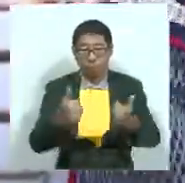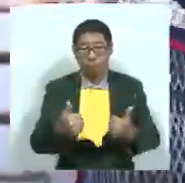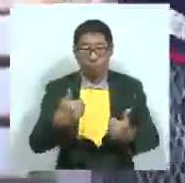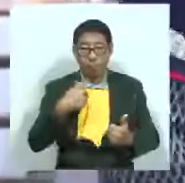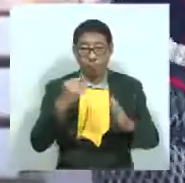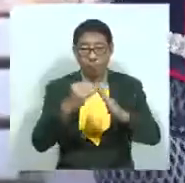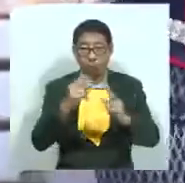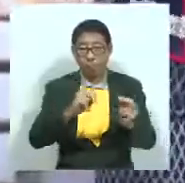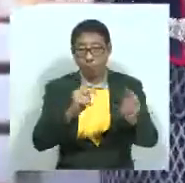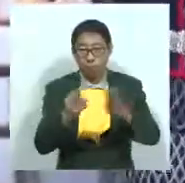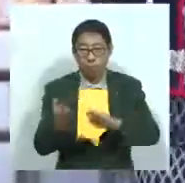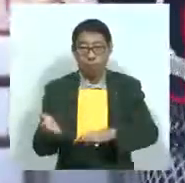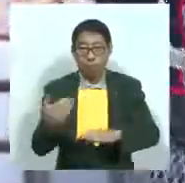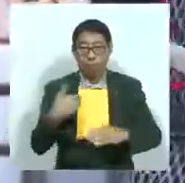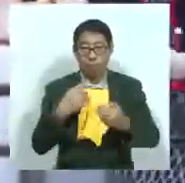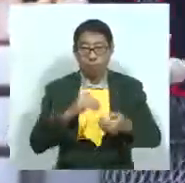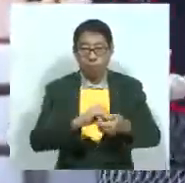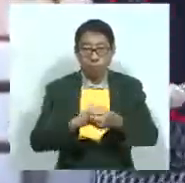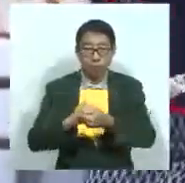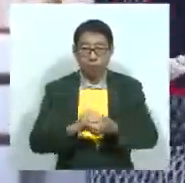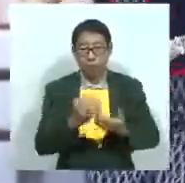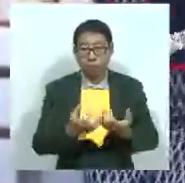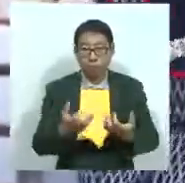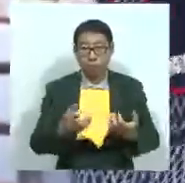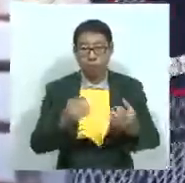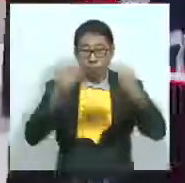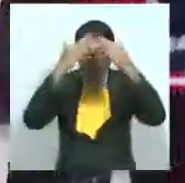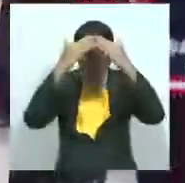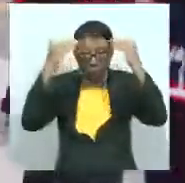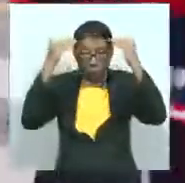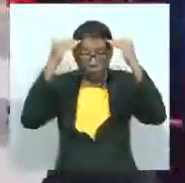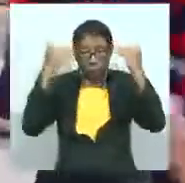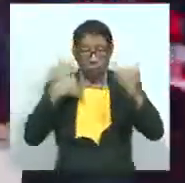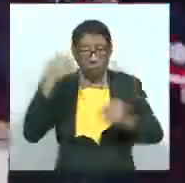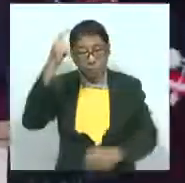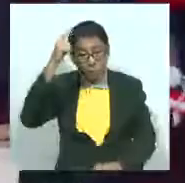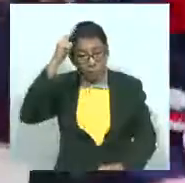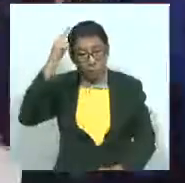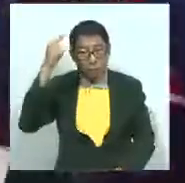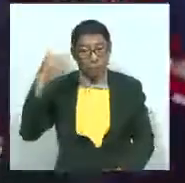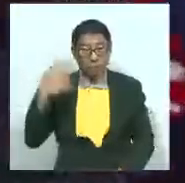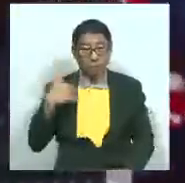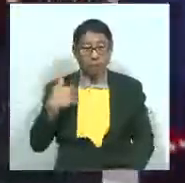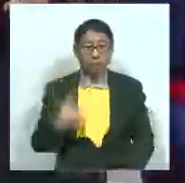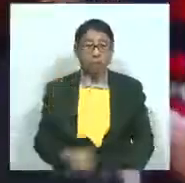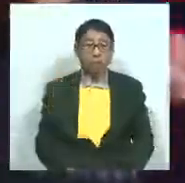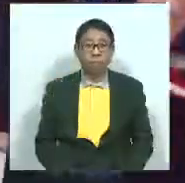าเด่นของจังหวัดนครพนมร่วมกับสินค้าจากประเทศเวียดนามและสปป.ลาวด้วยค่ะ